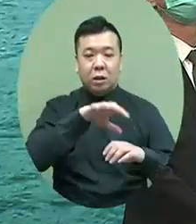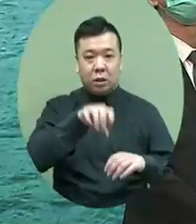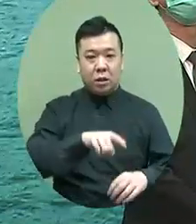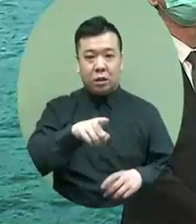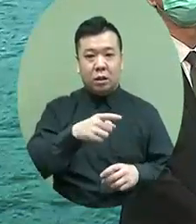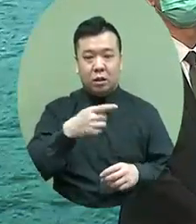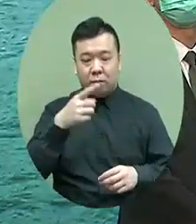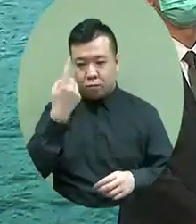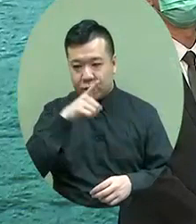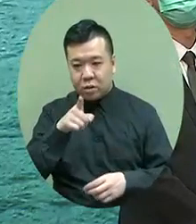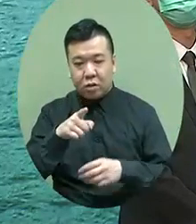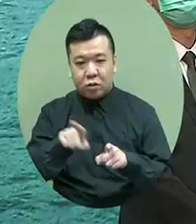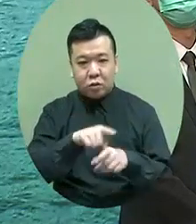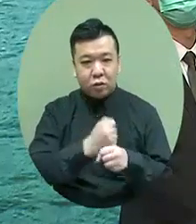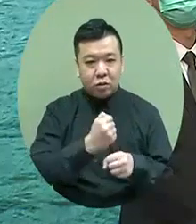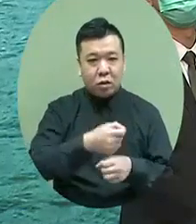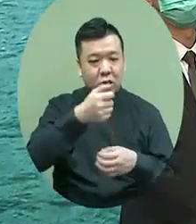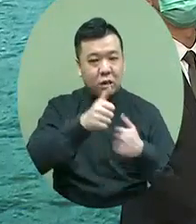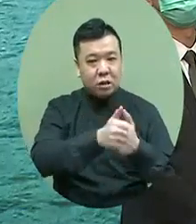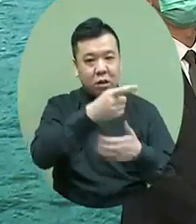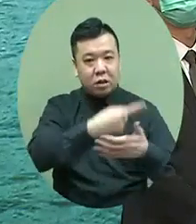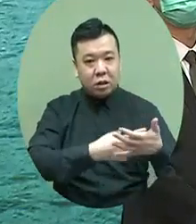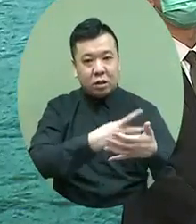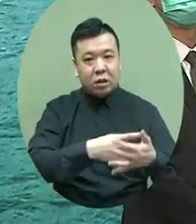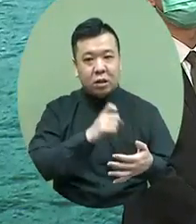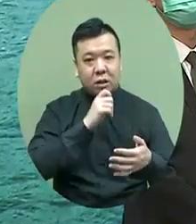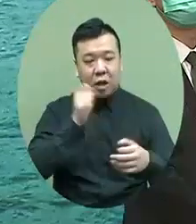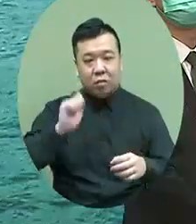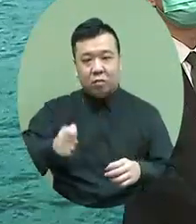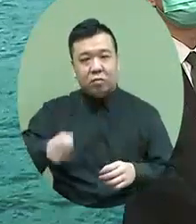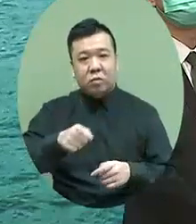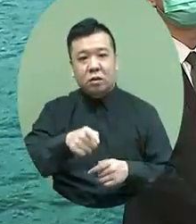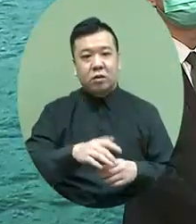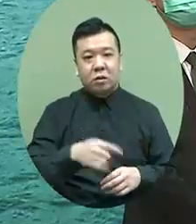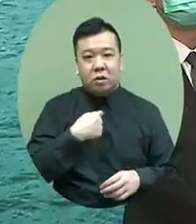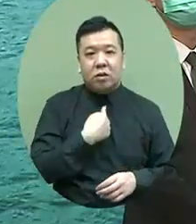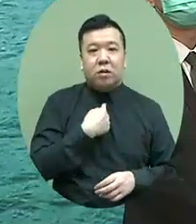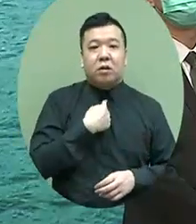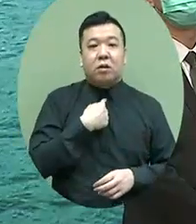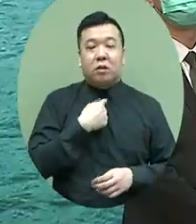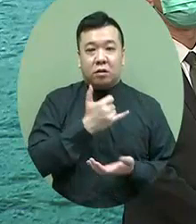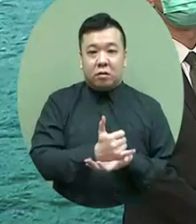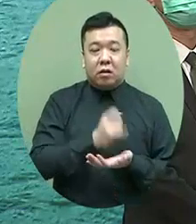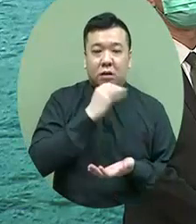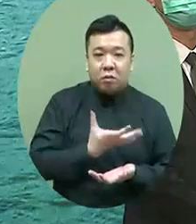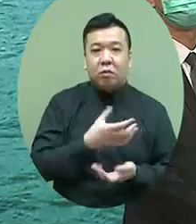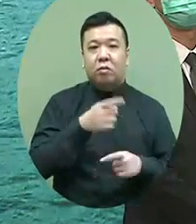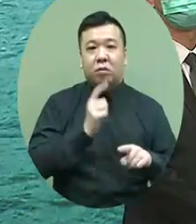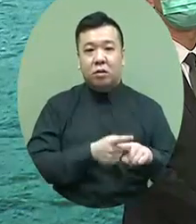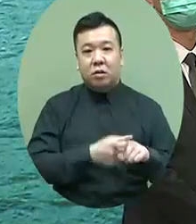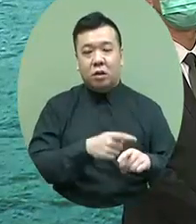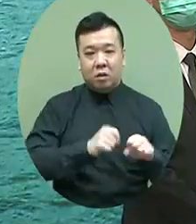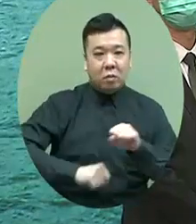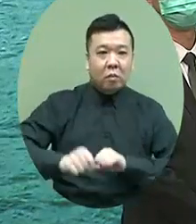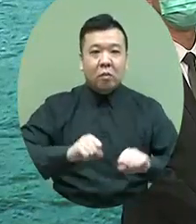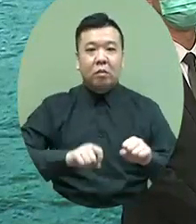我想整個的無論哪個同事在立法會裡面都是根據議事規則去進行一個的審議的，那無論我 在位或不在位，